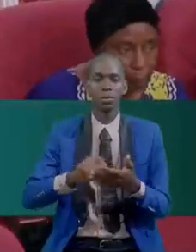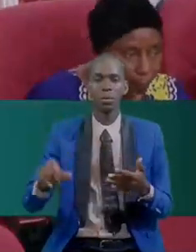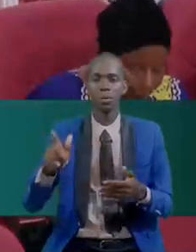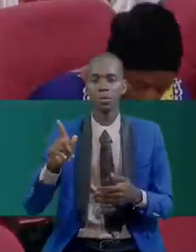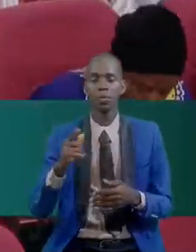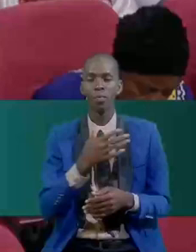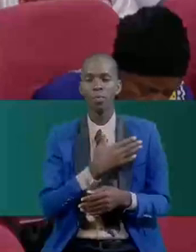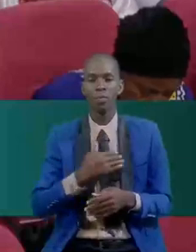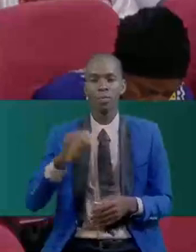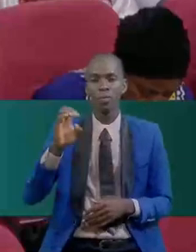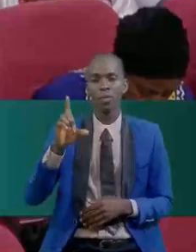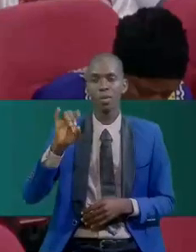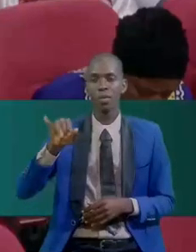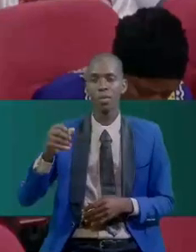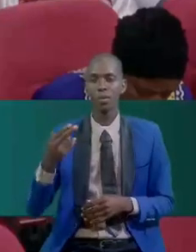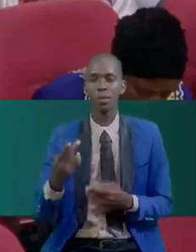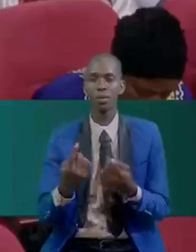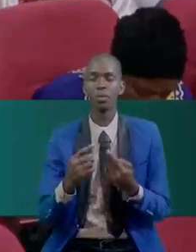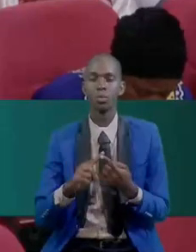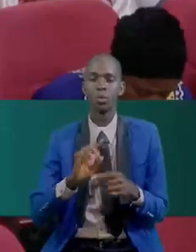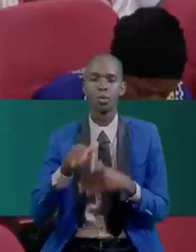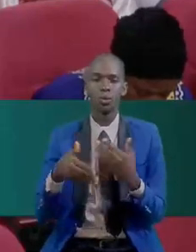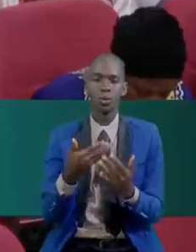21. 1 roi 18,